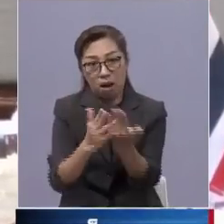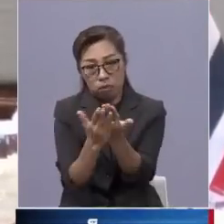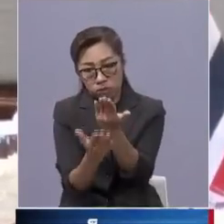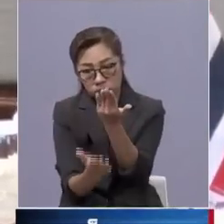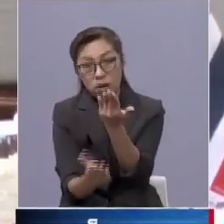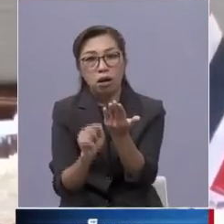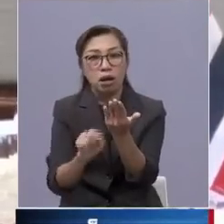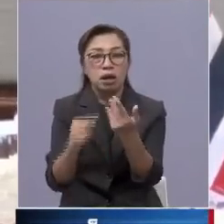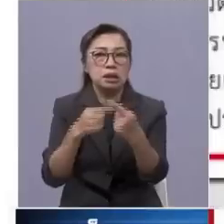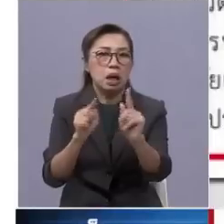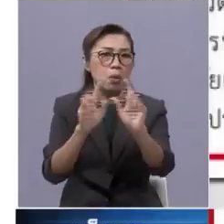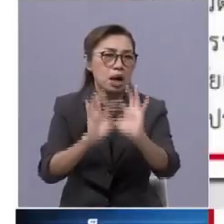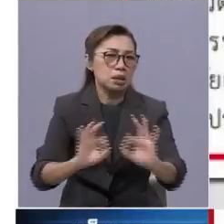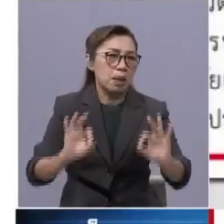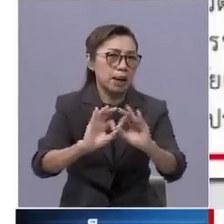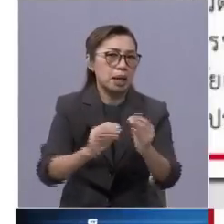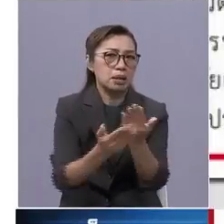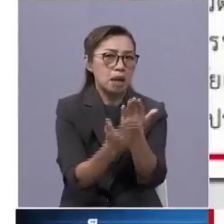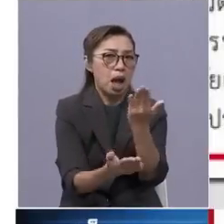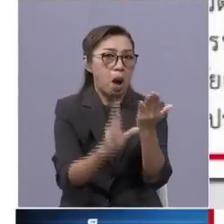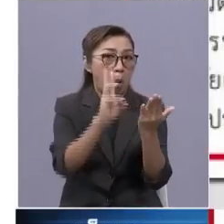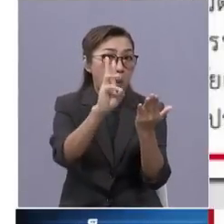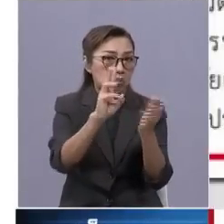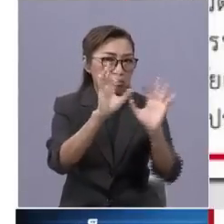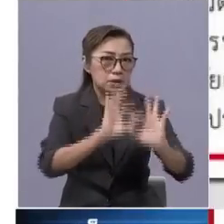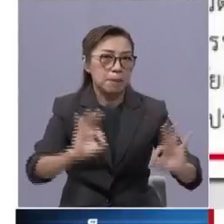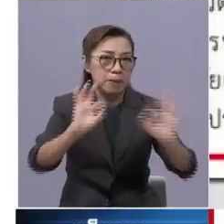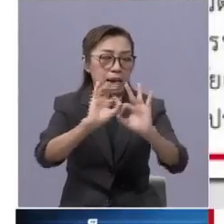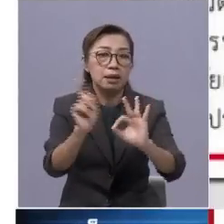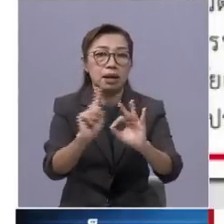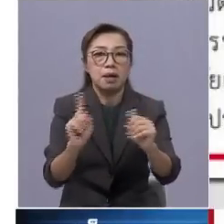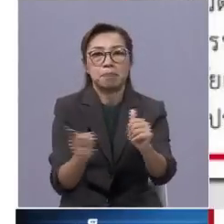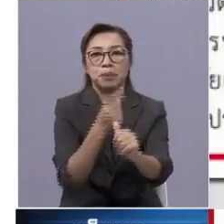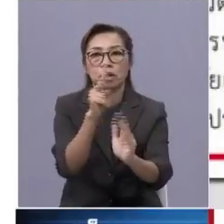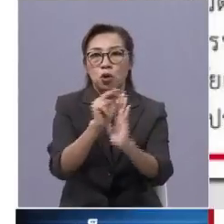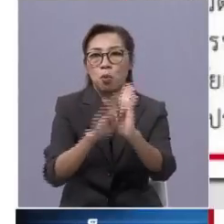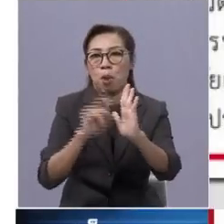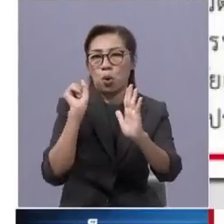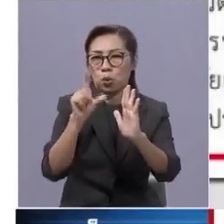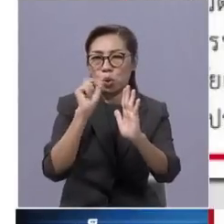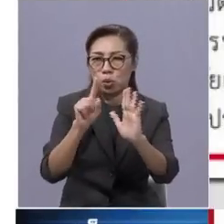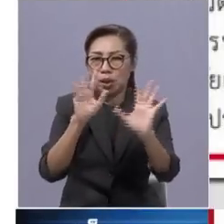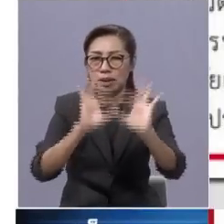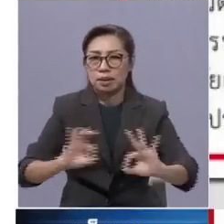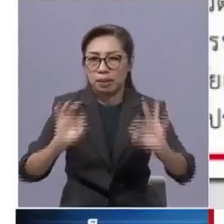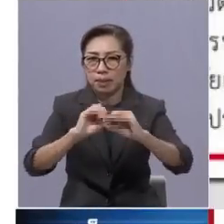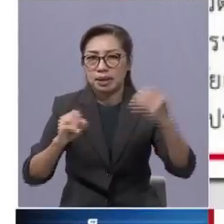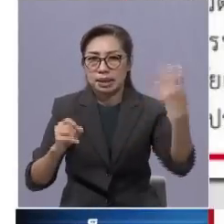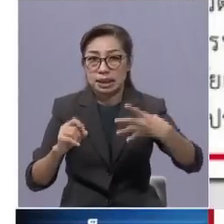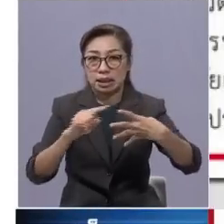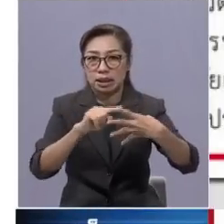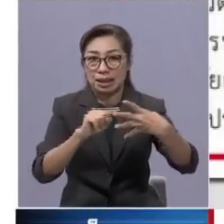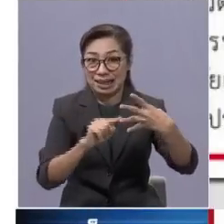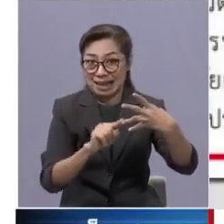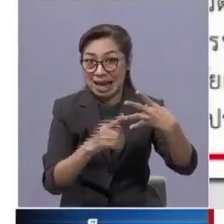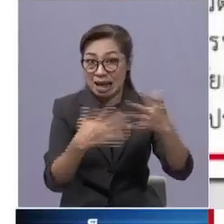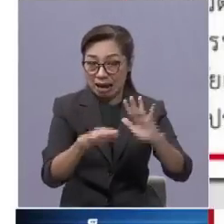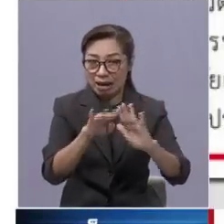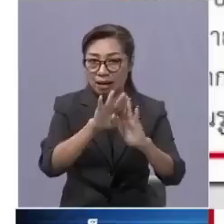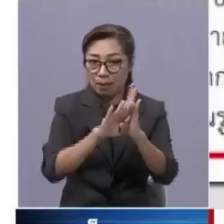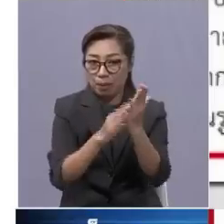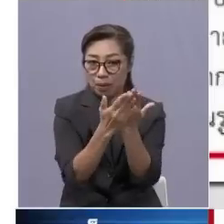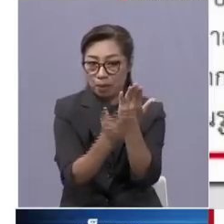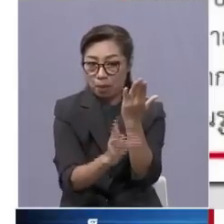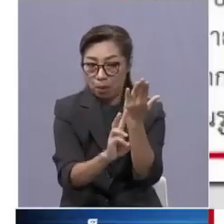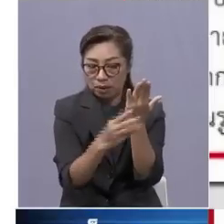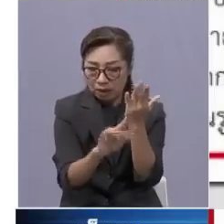ใจความจะอยู่ที่6หน้าแรกเกี่ยวกับนโยบายเร่งด่วน4เรื่องสำคัญถัดจากนั้นจะเป็นคำแถล